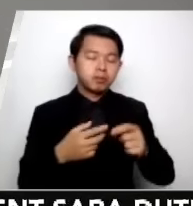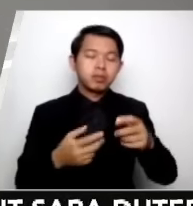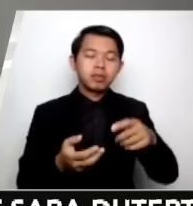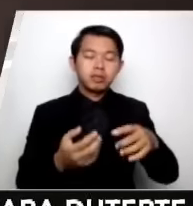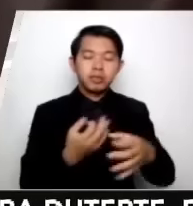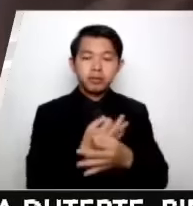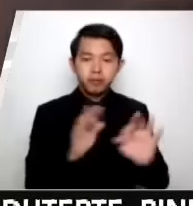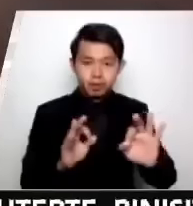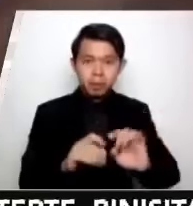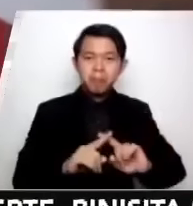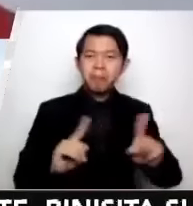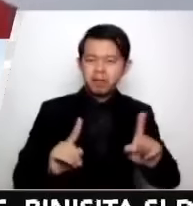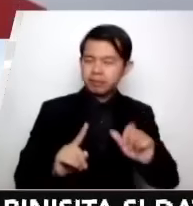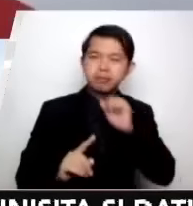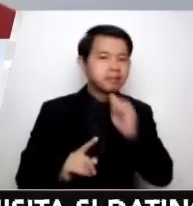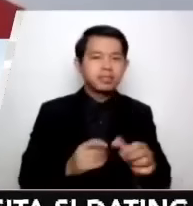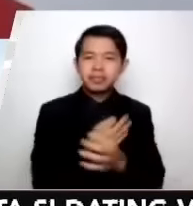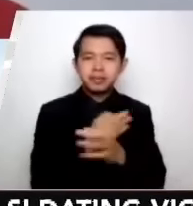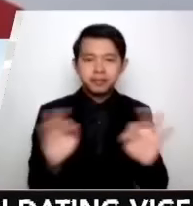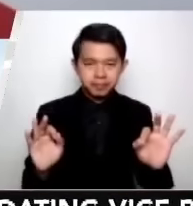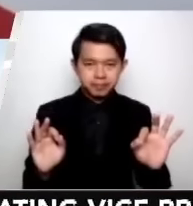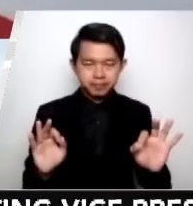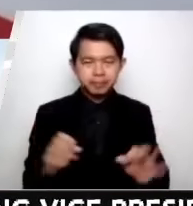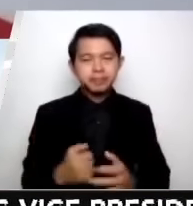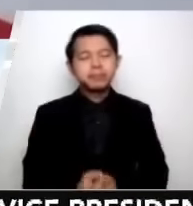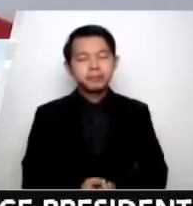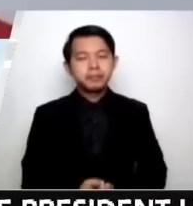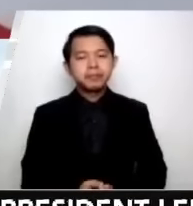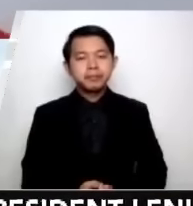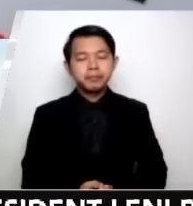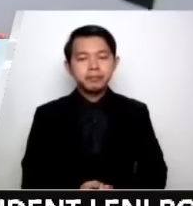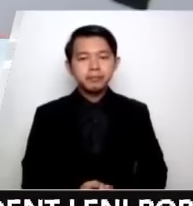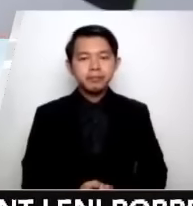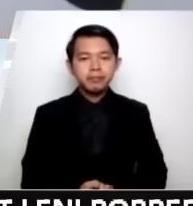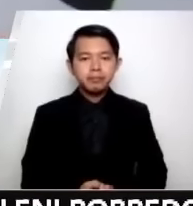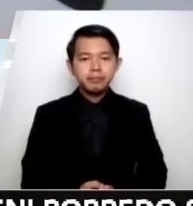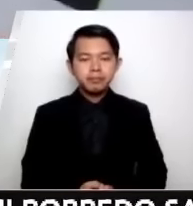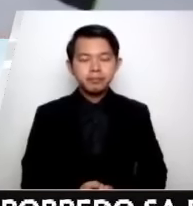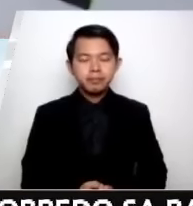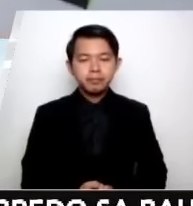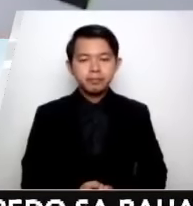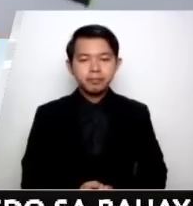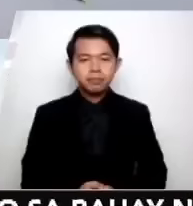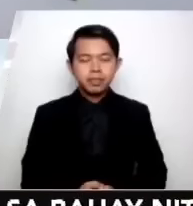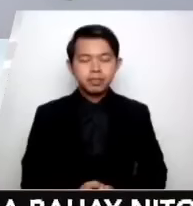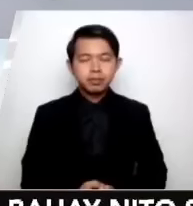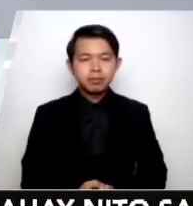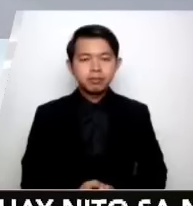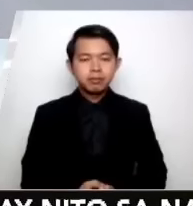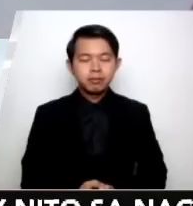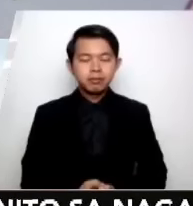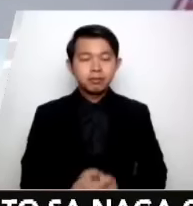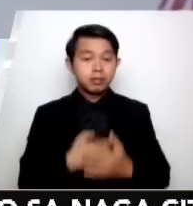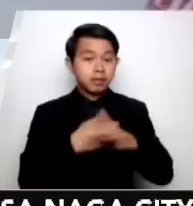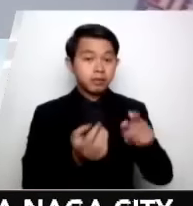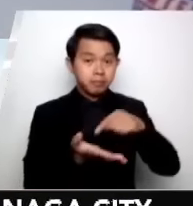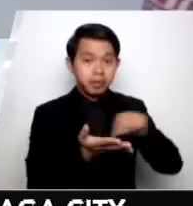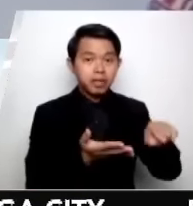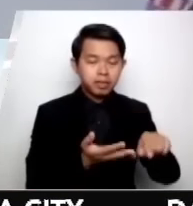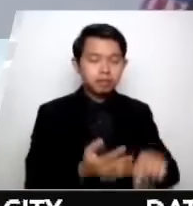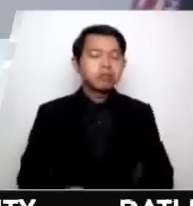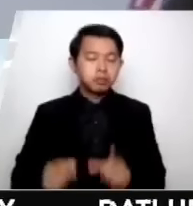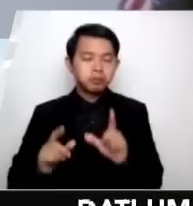nakalaya. Nandun yung CIDG standby unit sa labas, pumasok, sinerb yung warrant of arrest ng RTC Pasig. Mm-hmm. Yun.